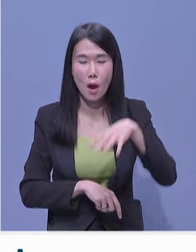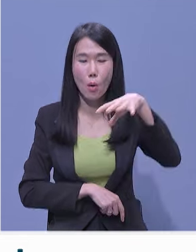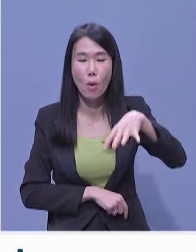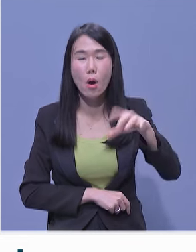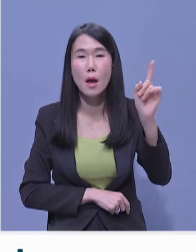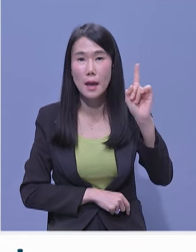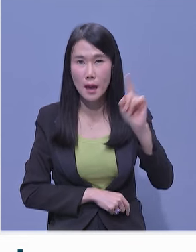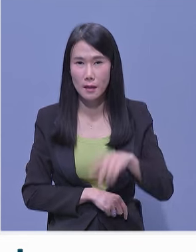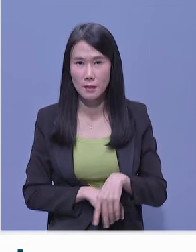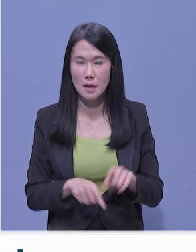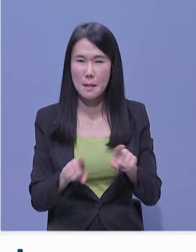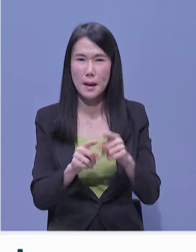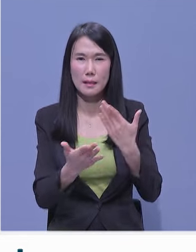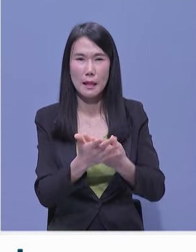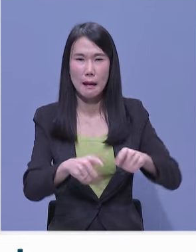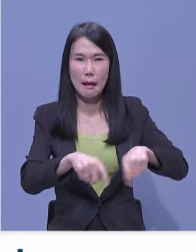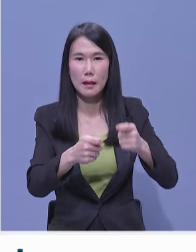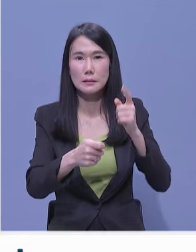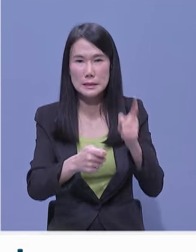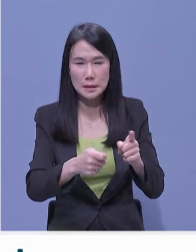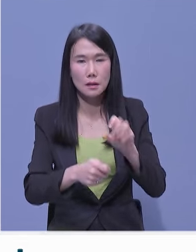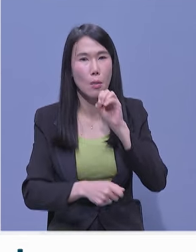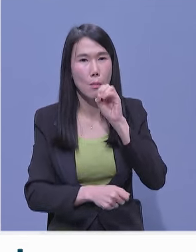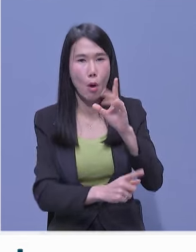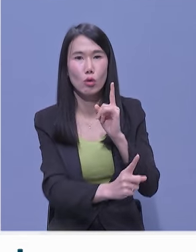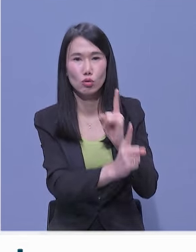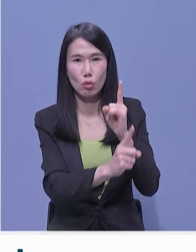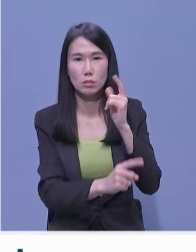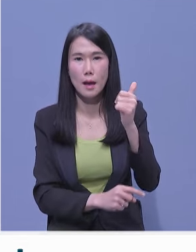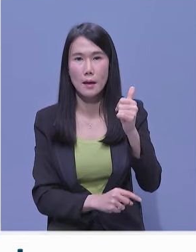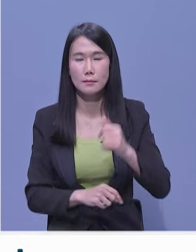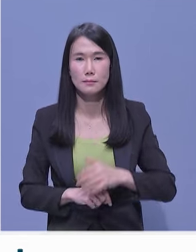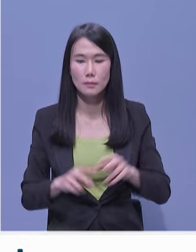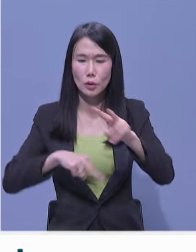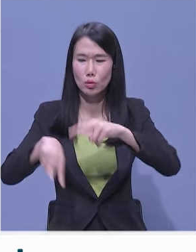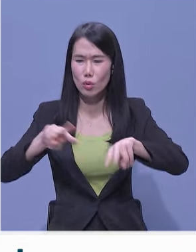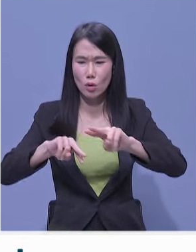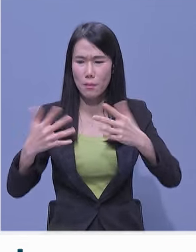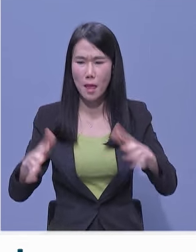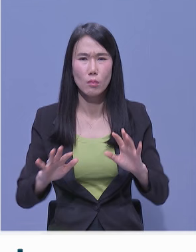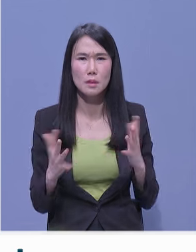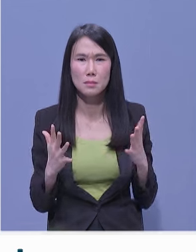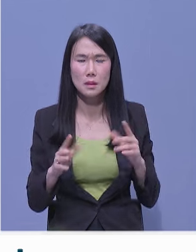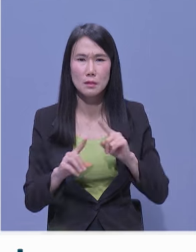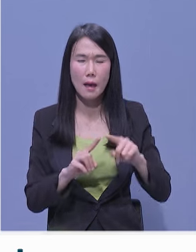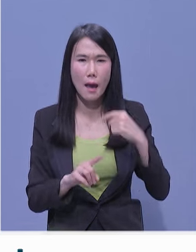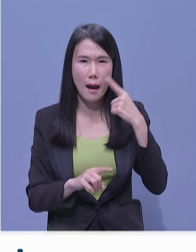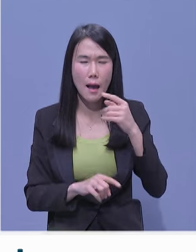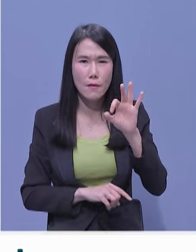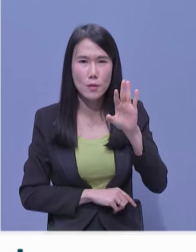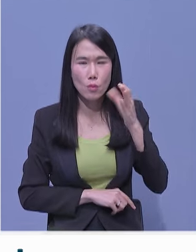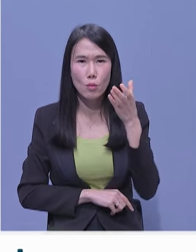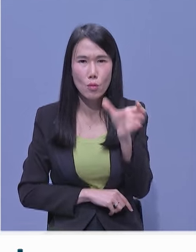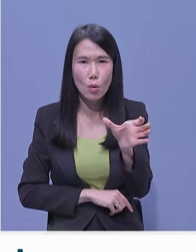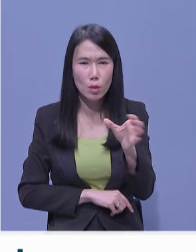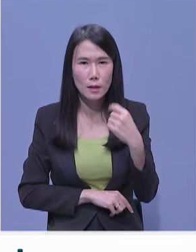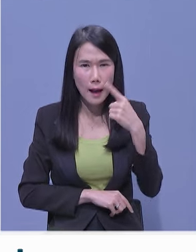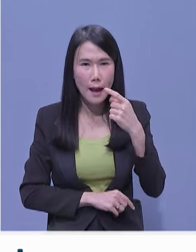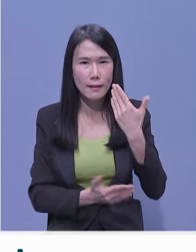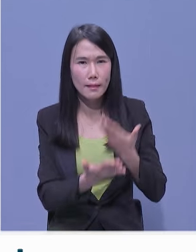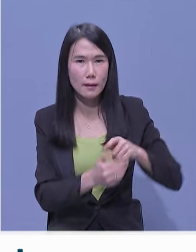ไหนและถูกหักเงินดังกล่าวจริงขอให้แจ้งมาคือตรวจสอบแล้วไม่เจอว่าหน่วยงานไหนนะที่เป็นคนหักค่าศพ